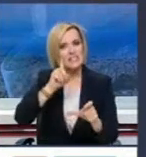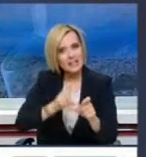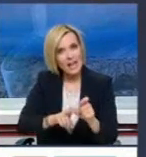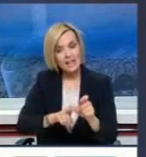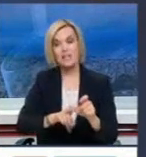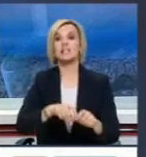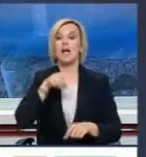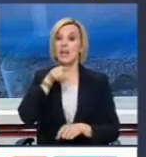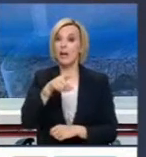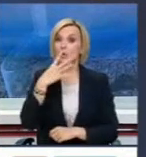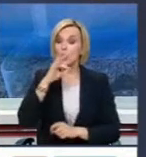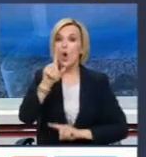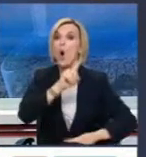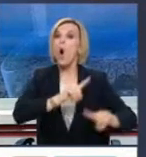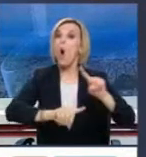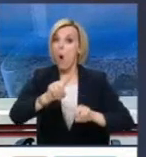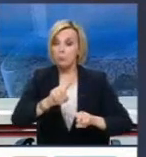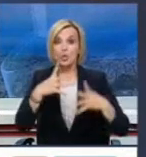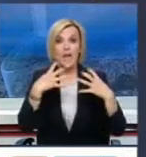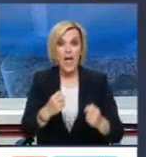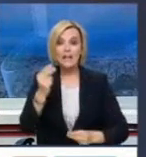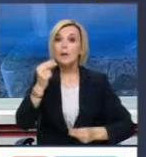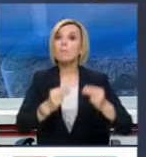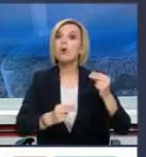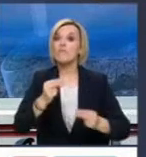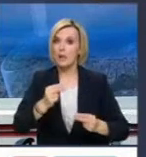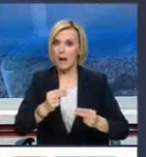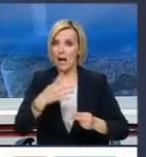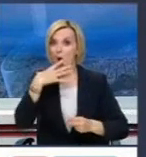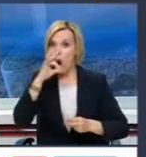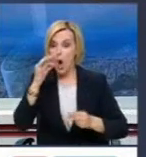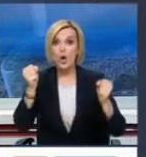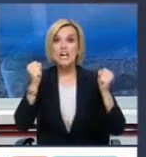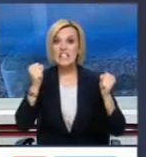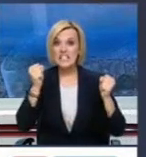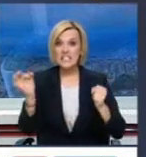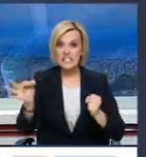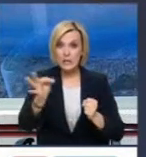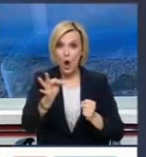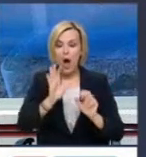κάθε περίπτωση, όποιος πλήττει από την κρίση δεν πρέπει να ενοχλείται. Δεύτερον,